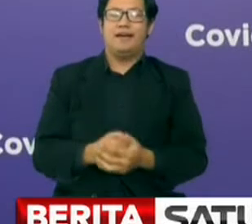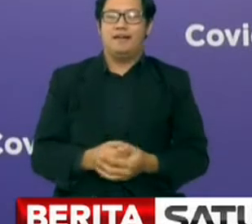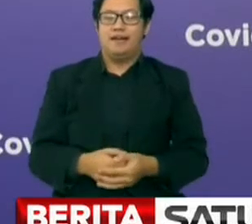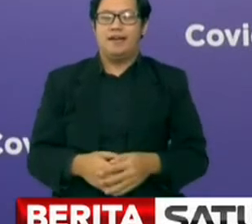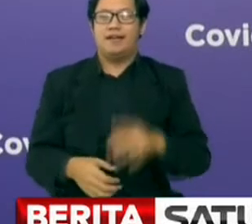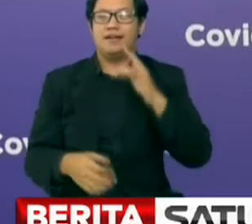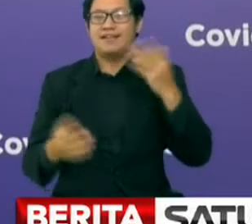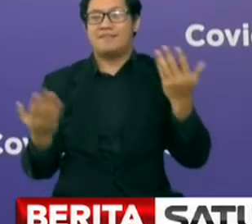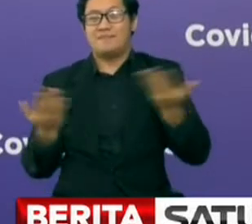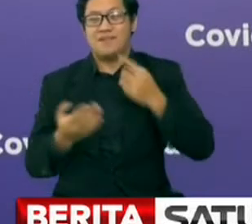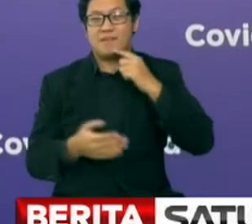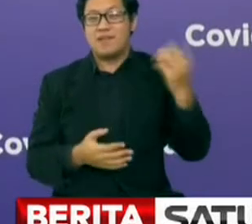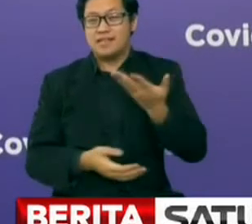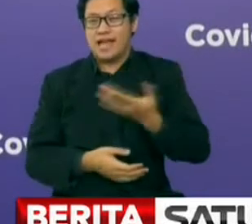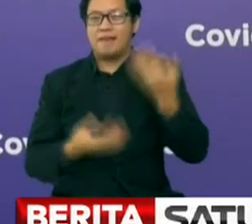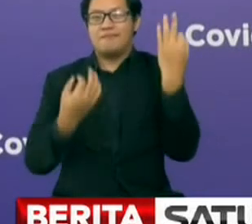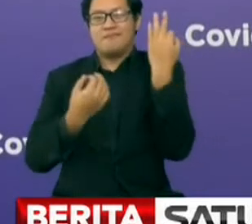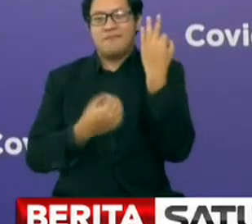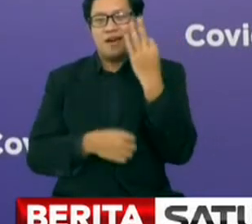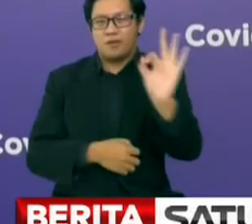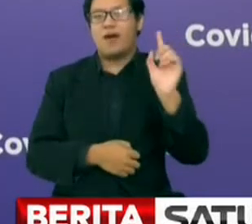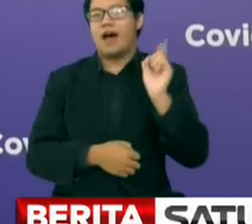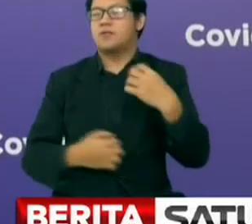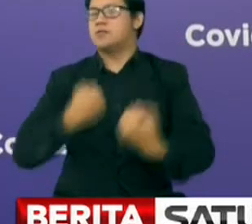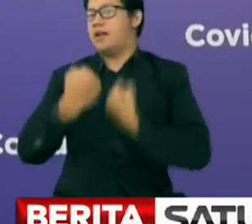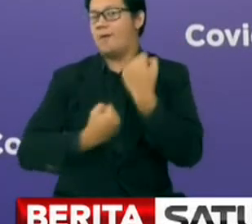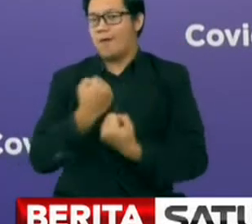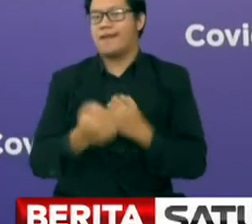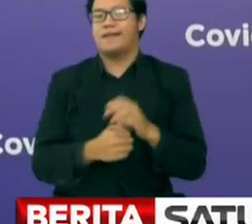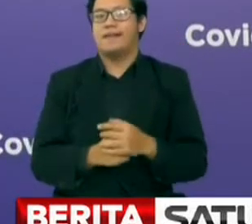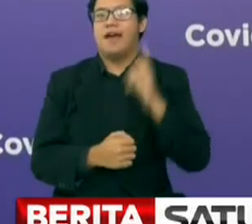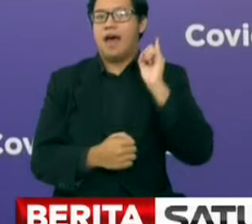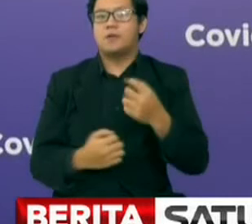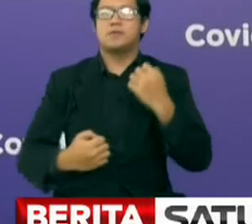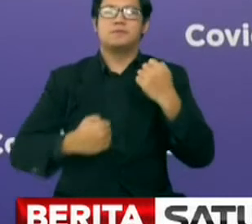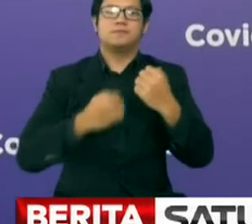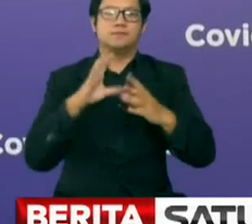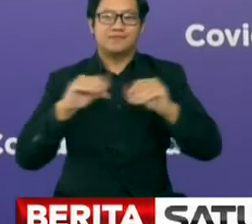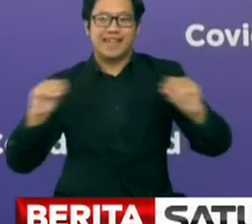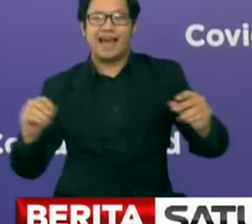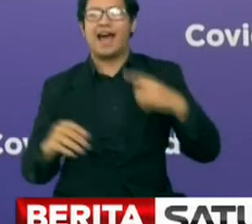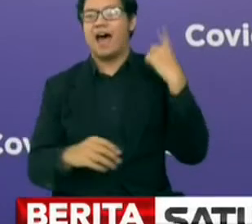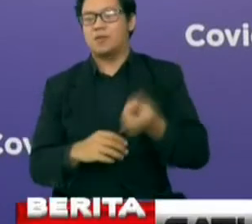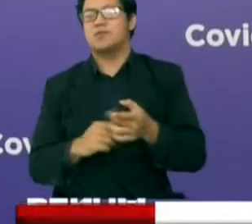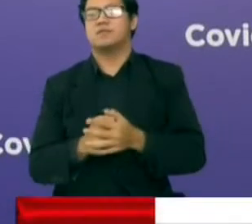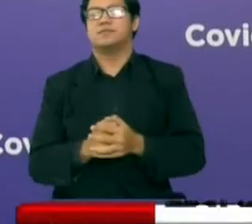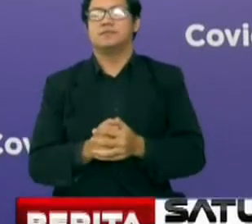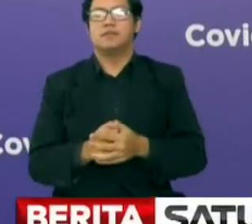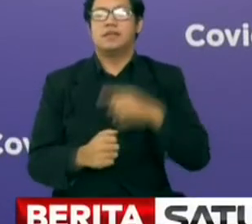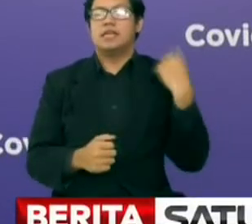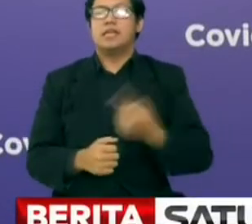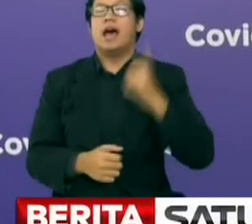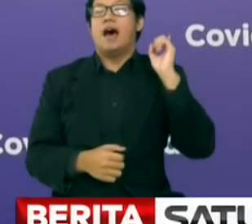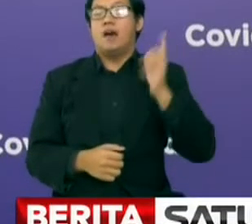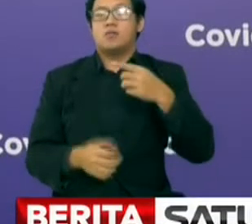baru harus kita lakukan harus kita kerjakan Ayo kita harus mulai